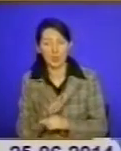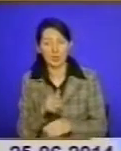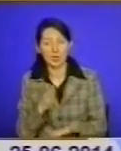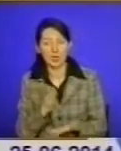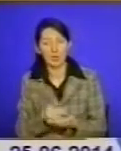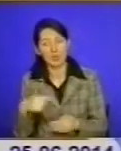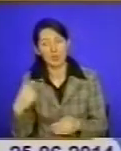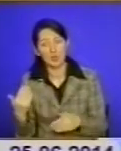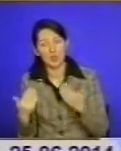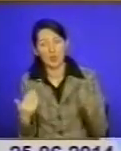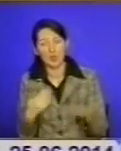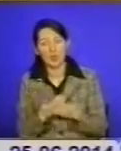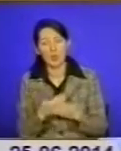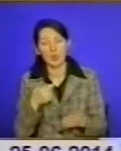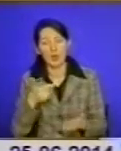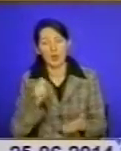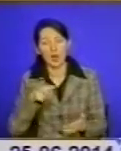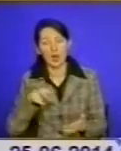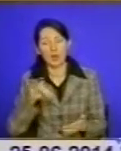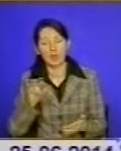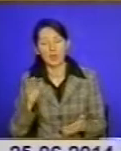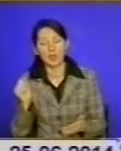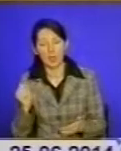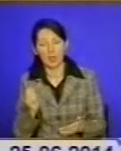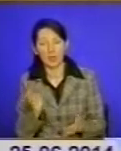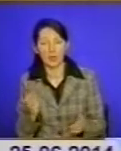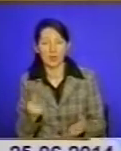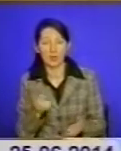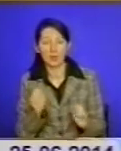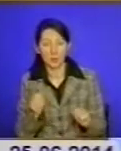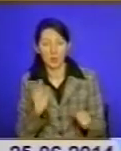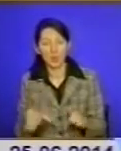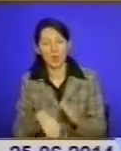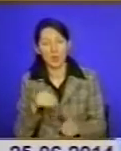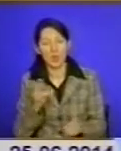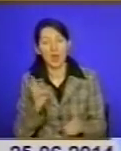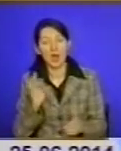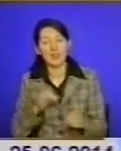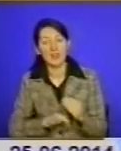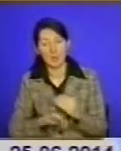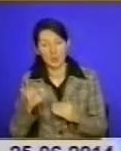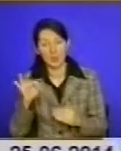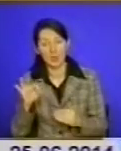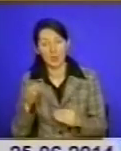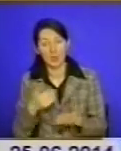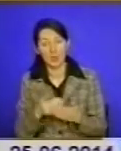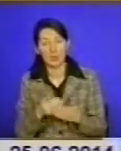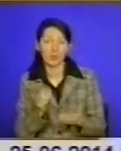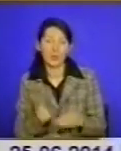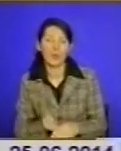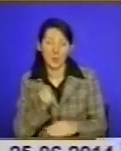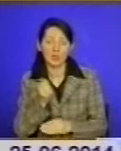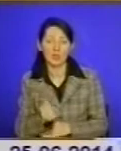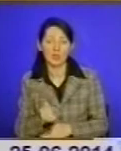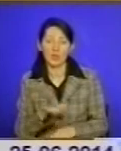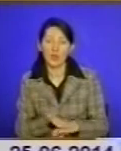боку, наприклад, на Галичині непогано було б вибирати, все-таки вибрали би. А на Сході, напевно, би, може і призначати. Ну,